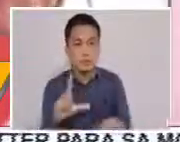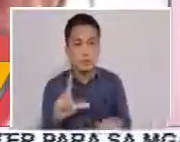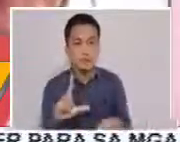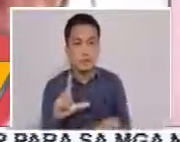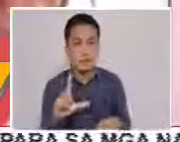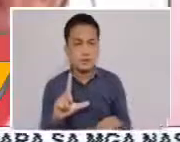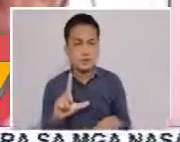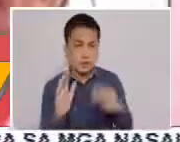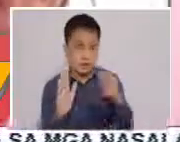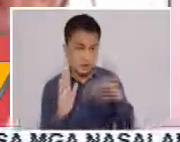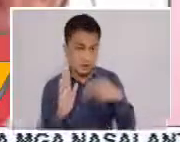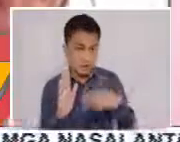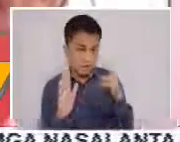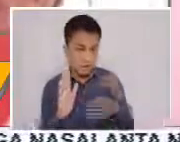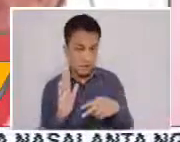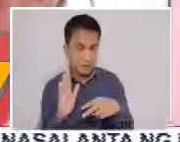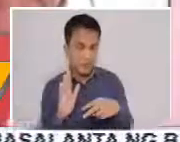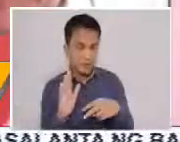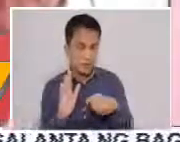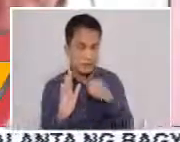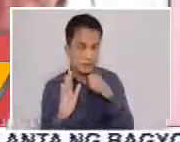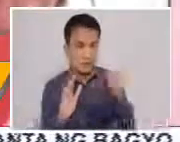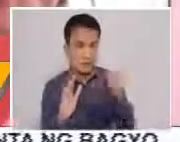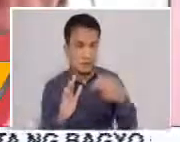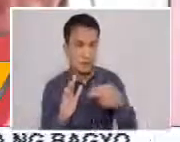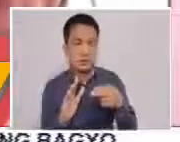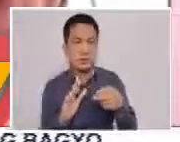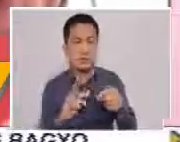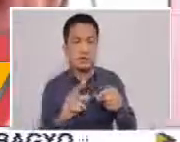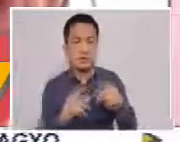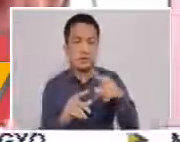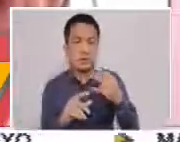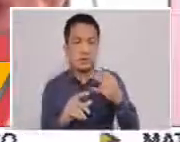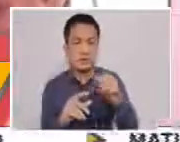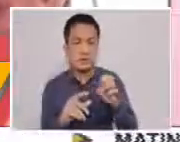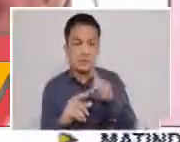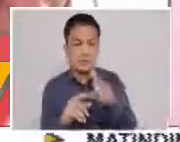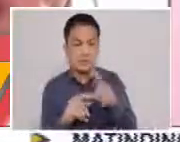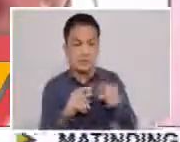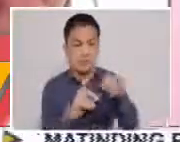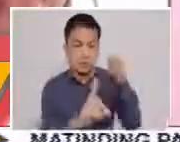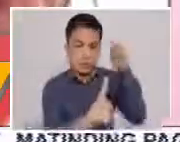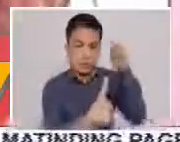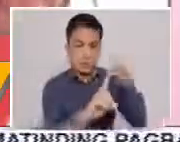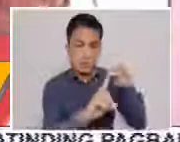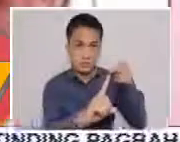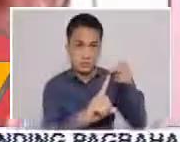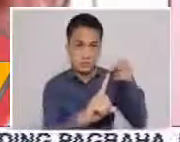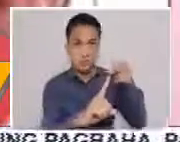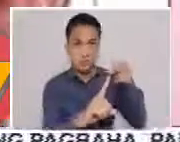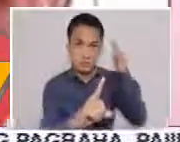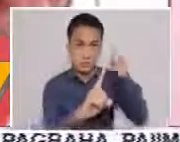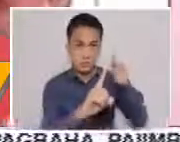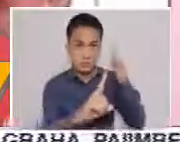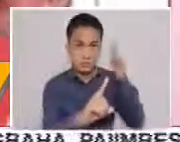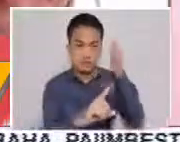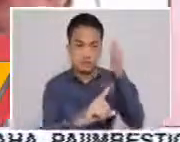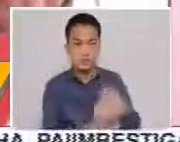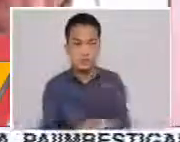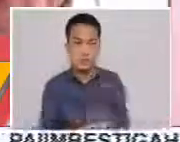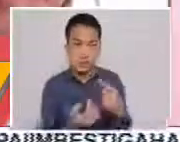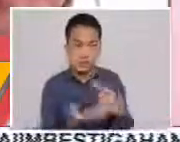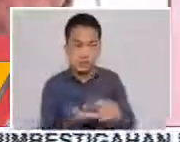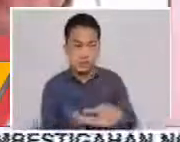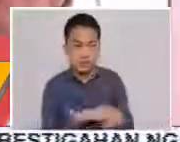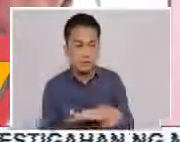mga panahon po na to, naparami po talagang kumukuha po nung RFID. Yun po yung pinagtutuunan po